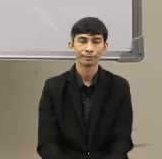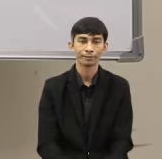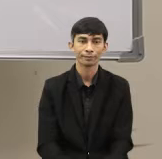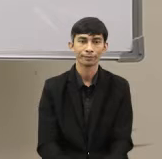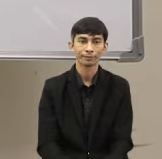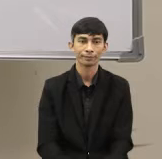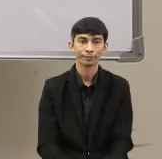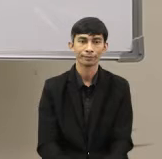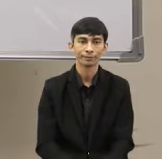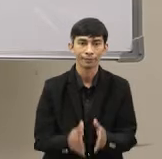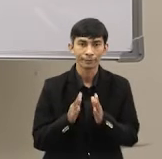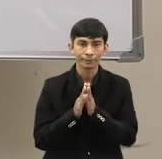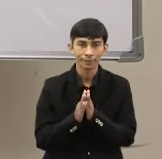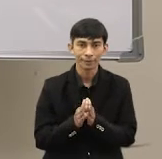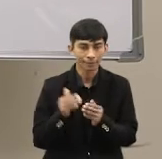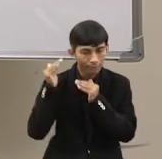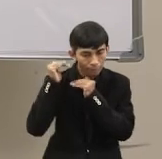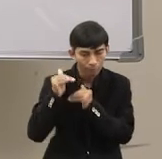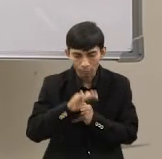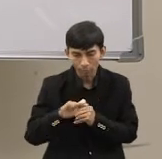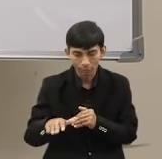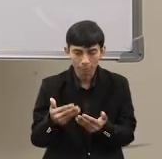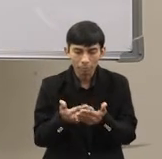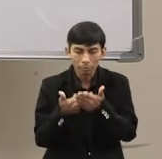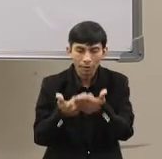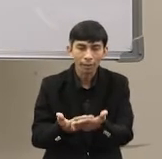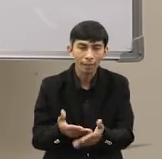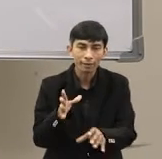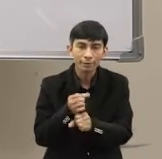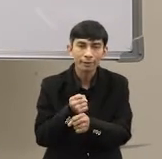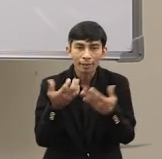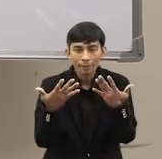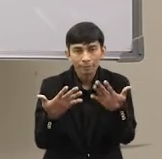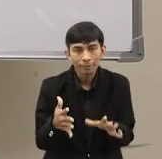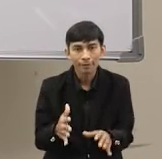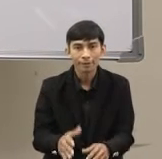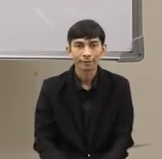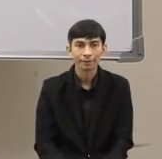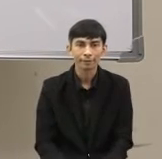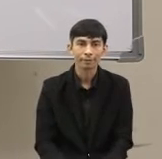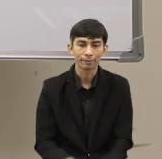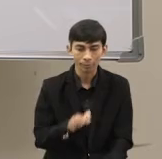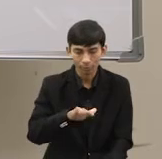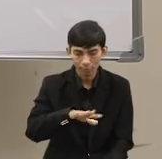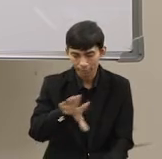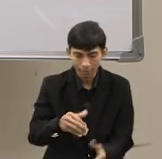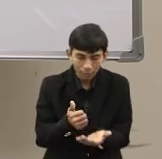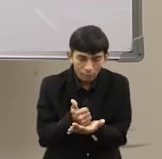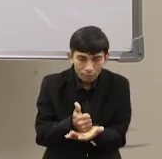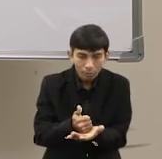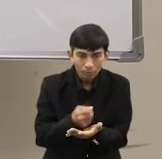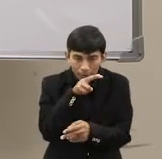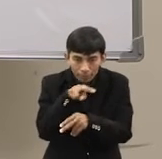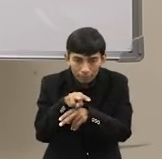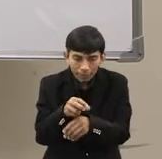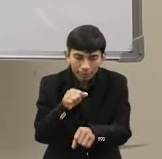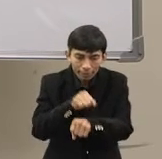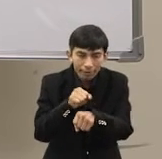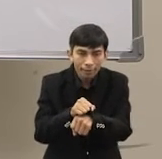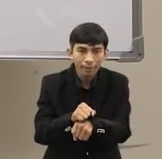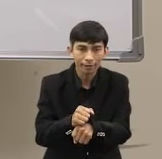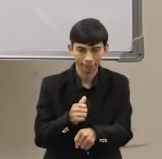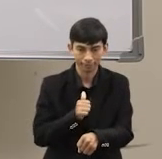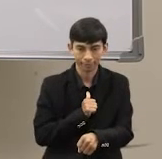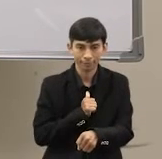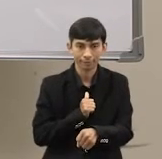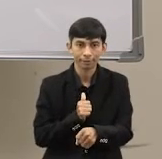Chà, ở con, nè kru sẵn khâm ta con nâng bằng cả chó bán á con ná. Chàng con chui bình đất mơ từ lời cạch ca con tỉnh mơ.